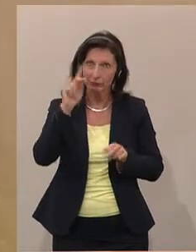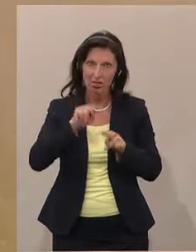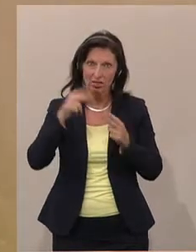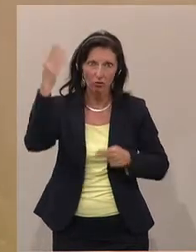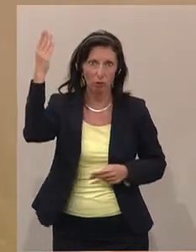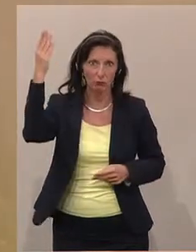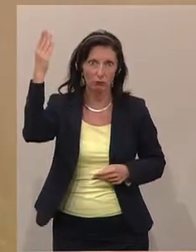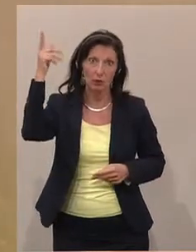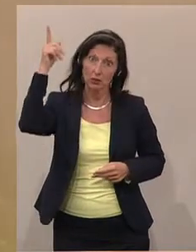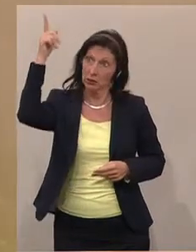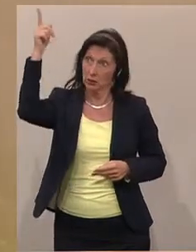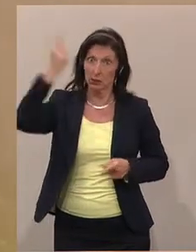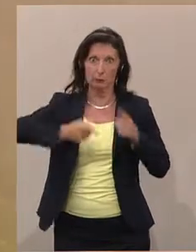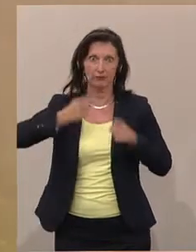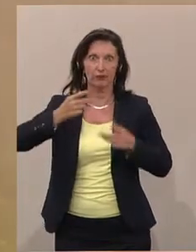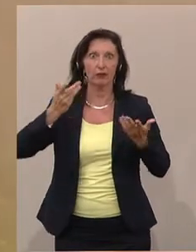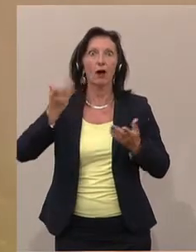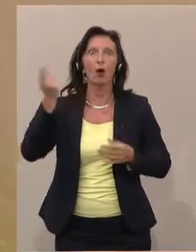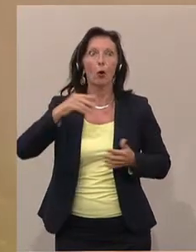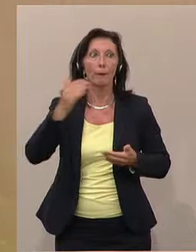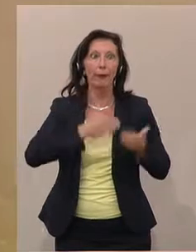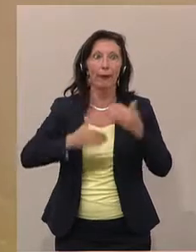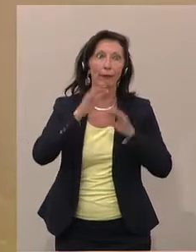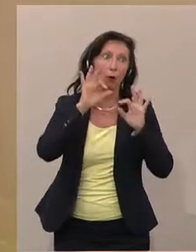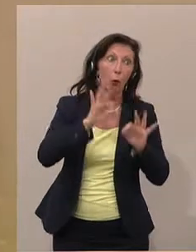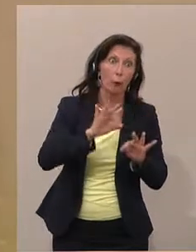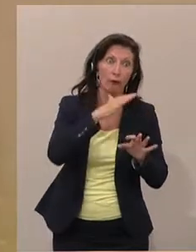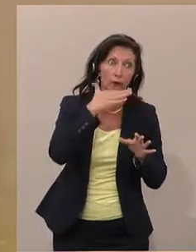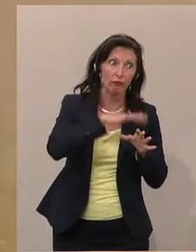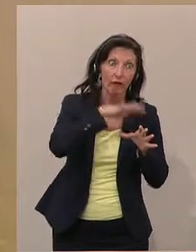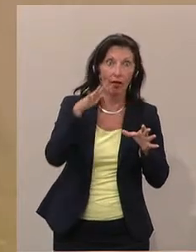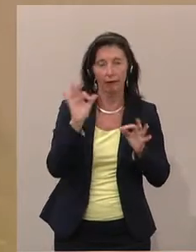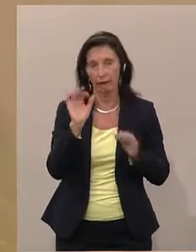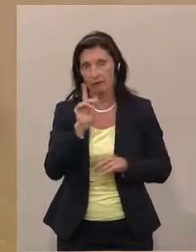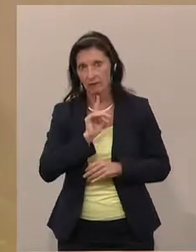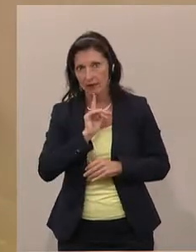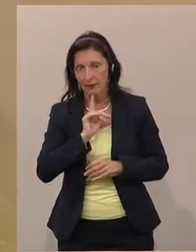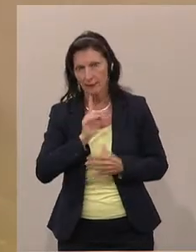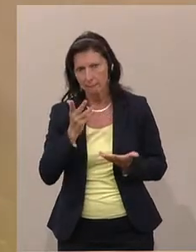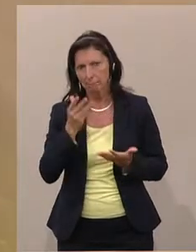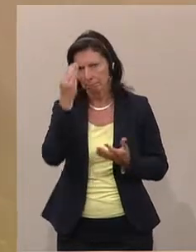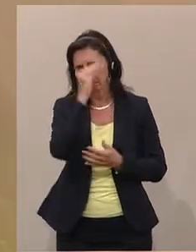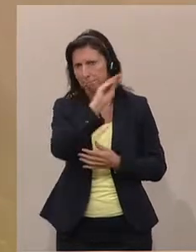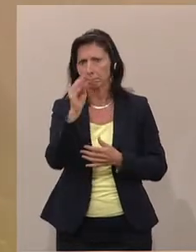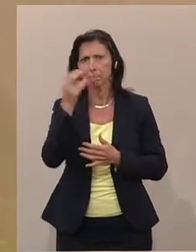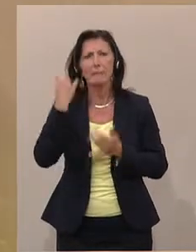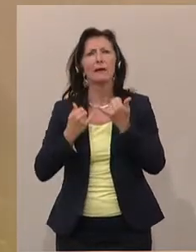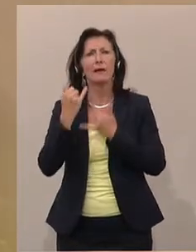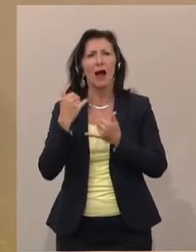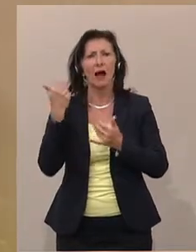gute oder eine schlechte Ernte. Ich beklage das nicht, aber ich will damit aufzeigen, dass wir vor Jahren begonnen haben,